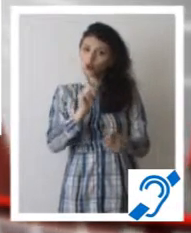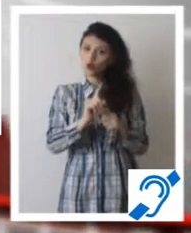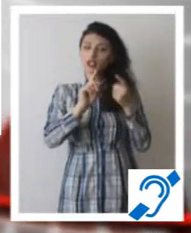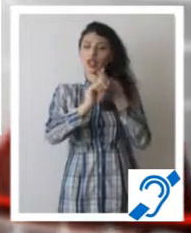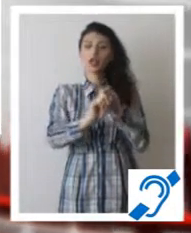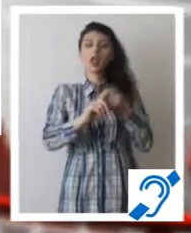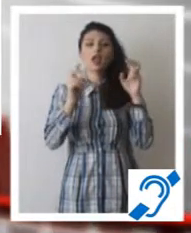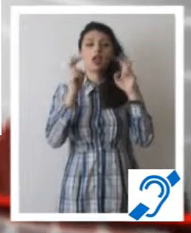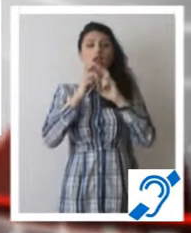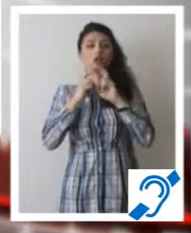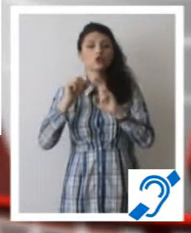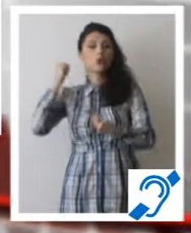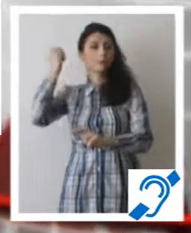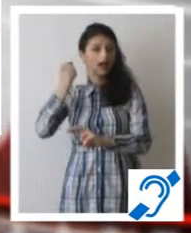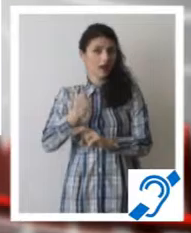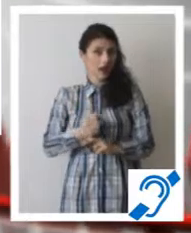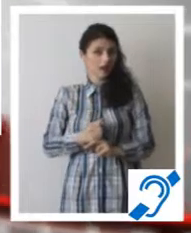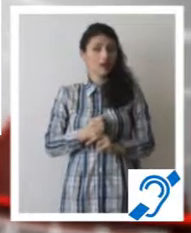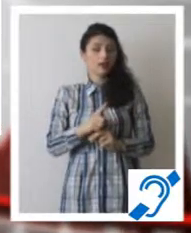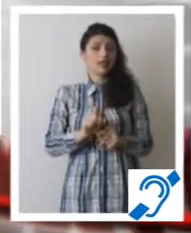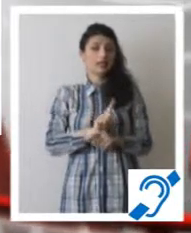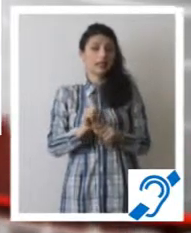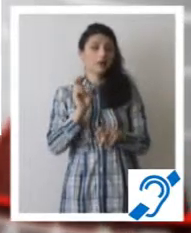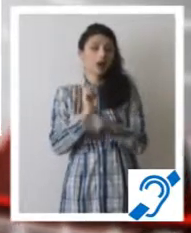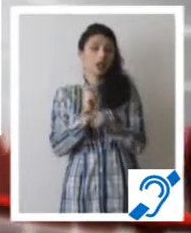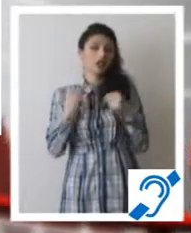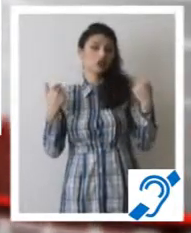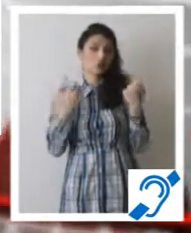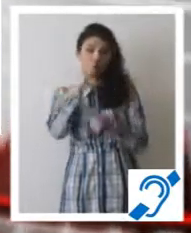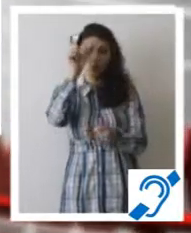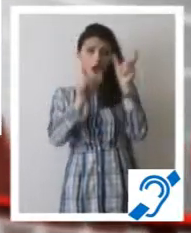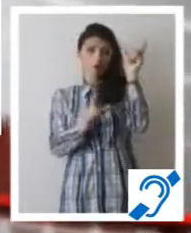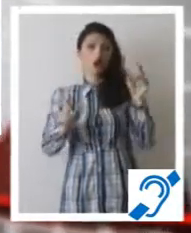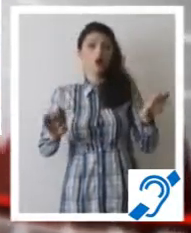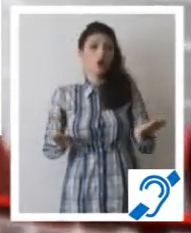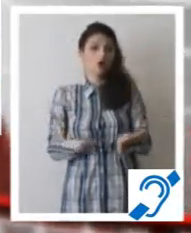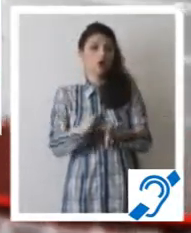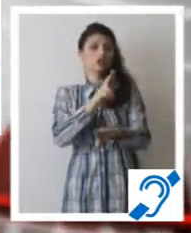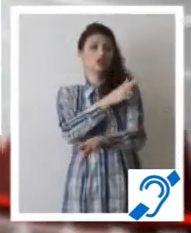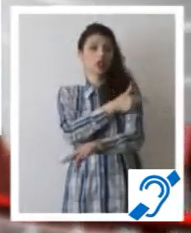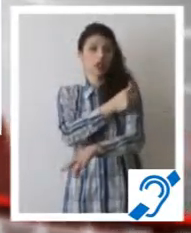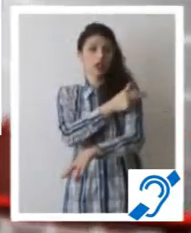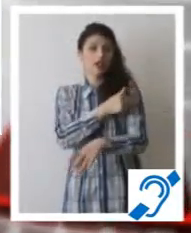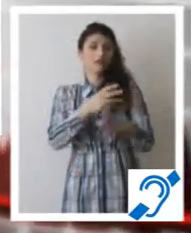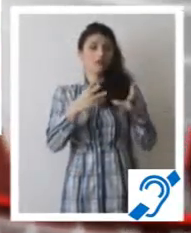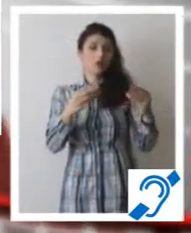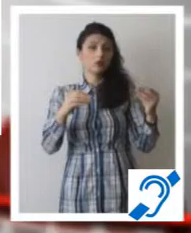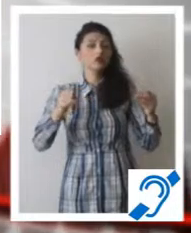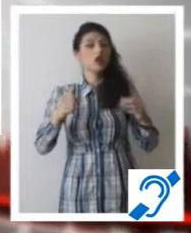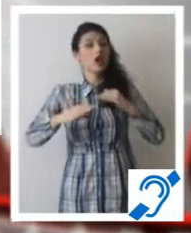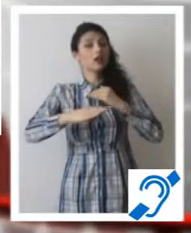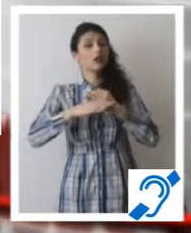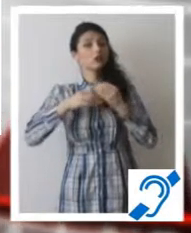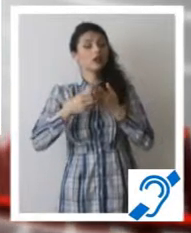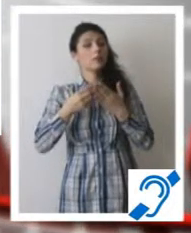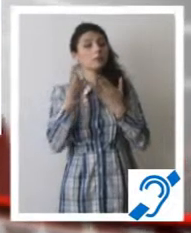domeniul electromecanic. La eveniment au participat atât beneficiarii, elevii Colegiului Tehnic, alături de coordonatorii proiectului de la